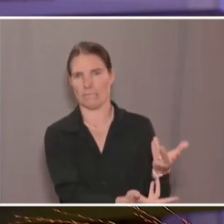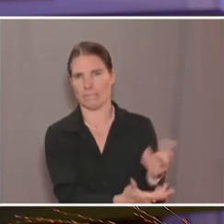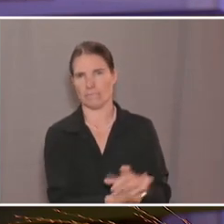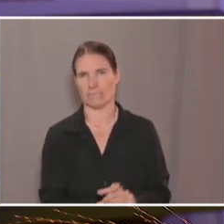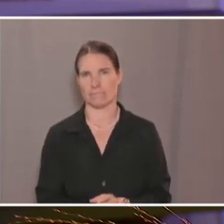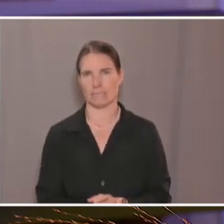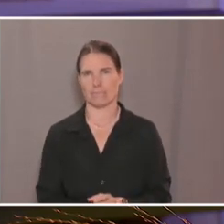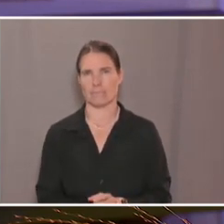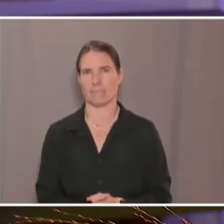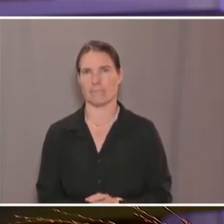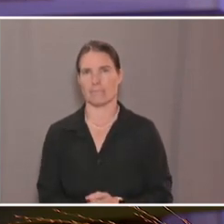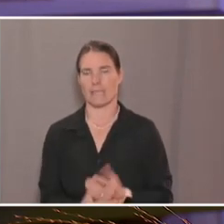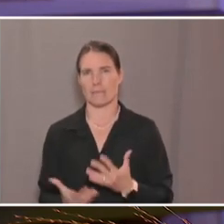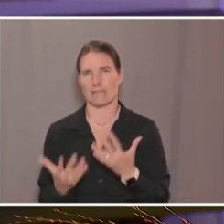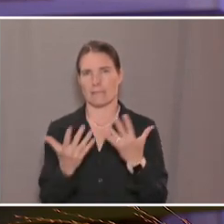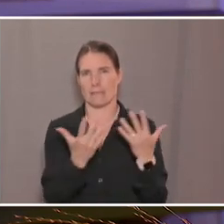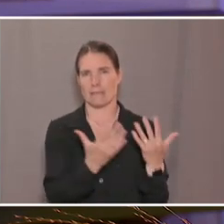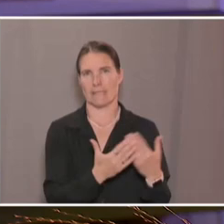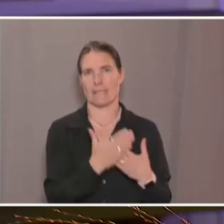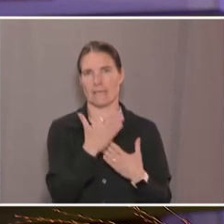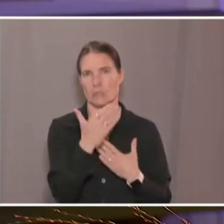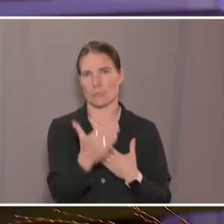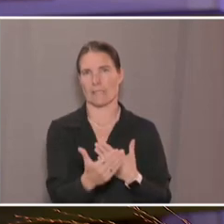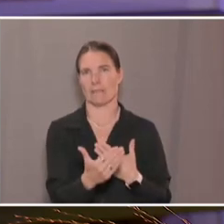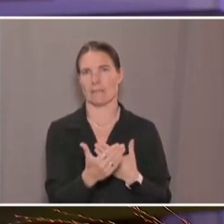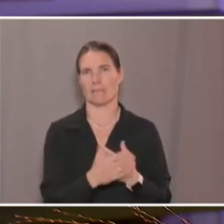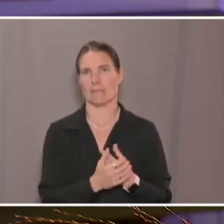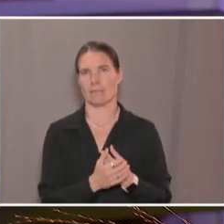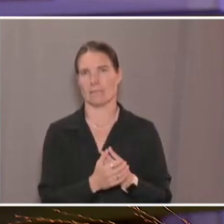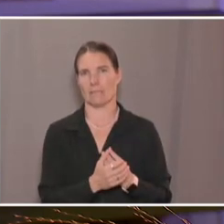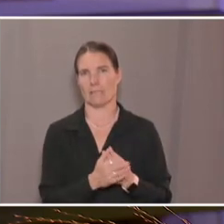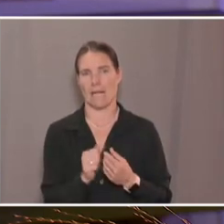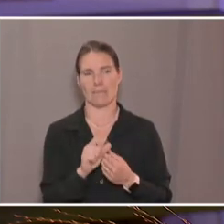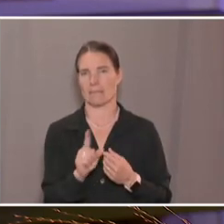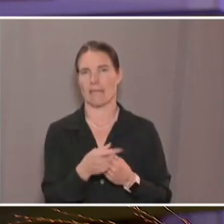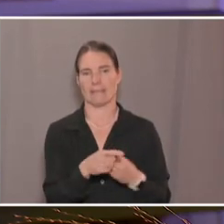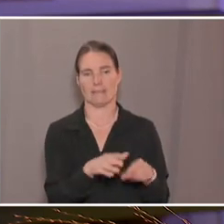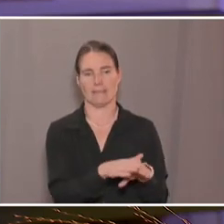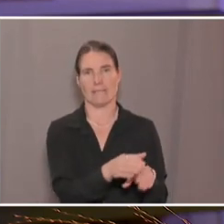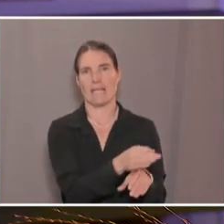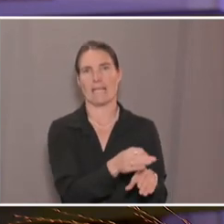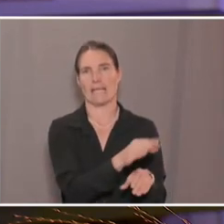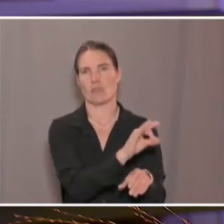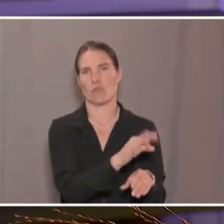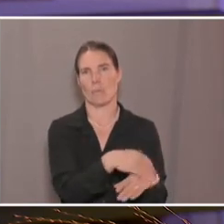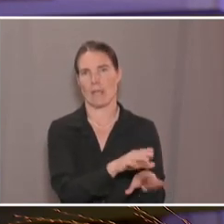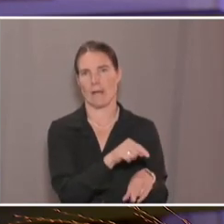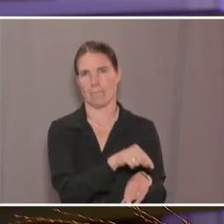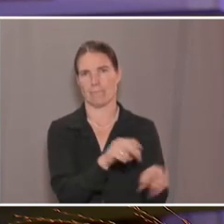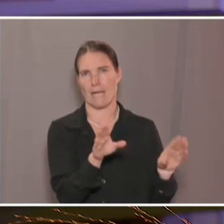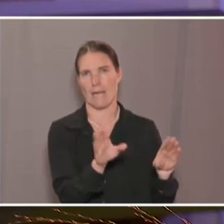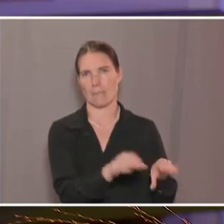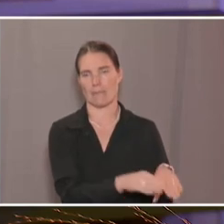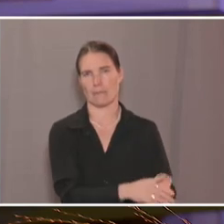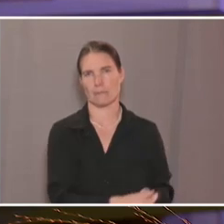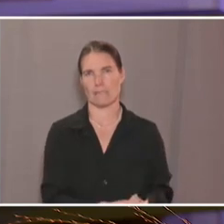erfolgreich und 10 Jahre später gab es übrigens auch keine Zwergschulen mehr. In kleinen Schritten entwickelten sich